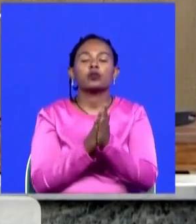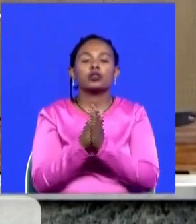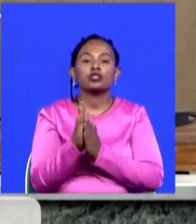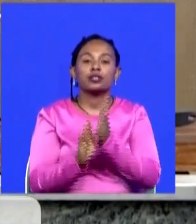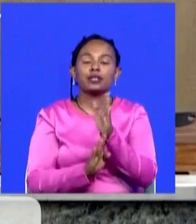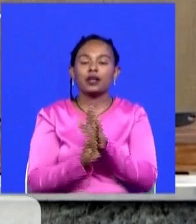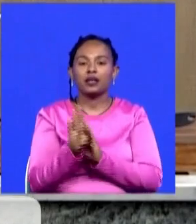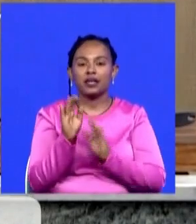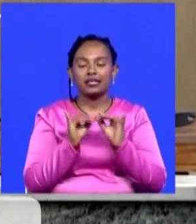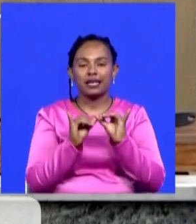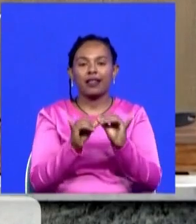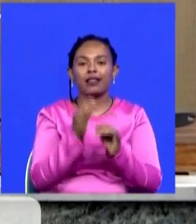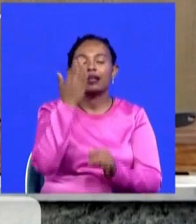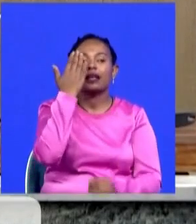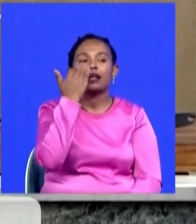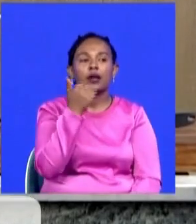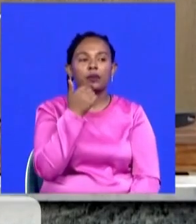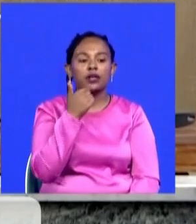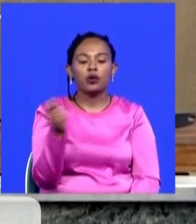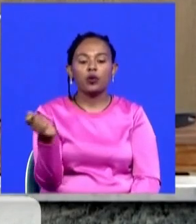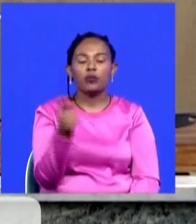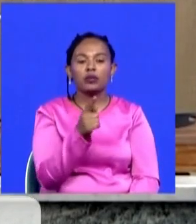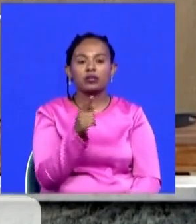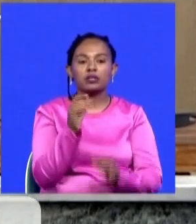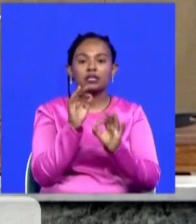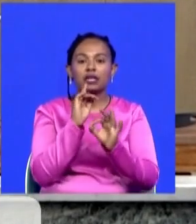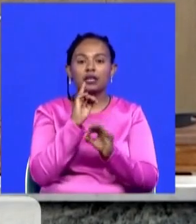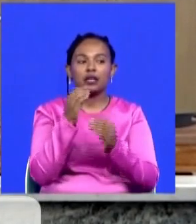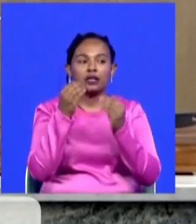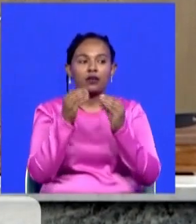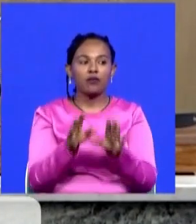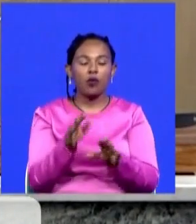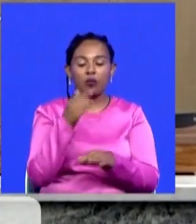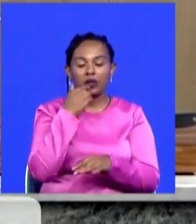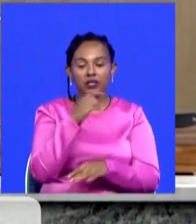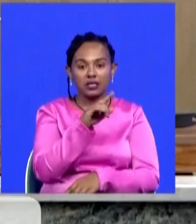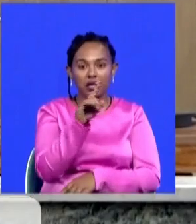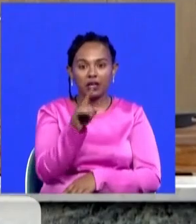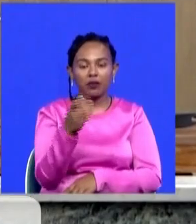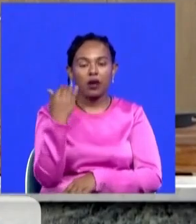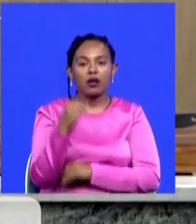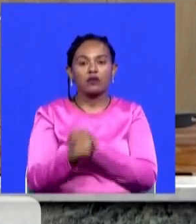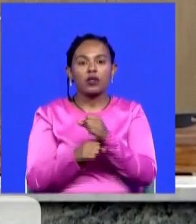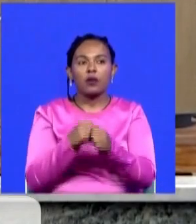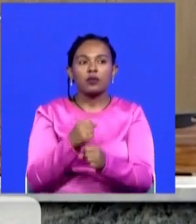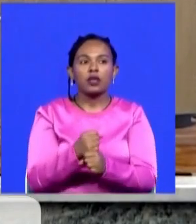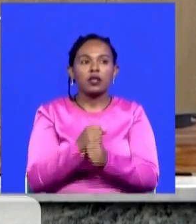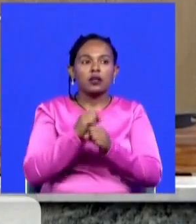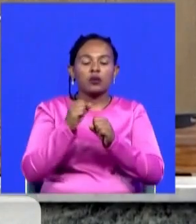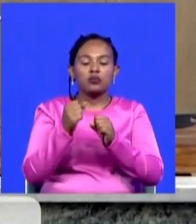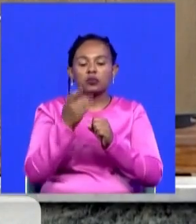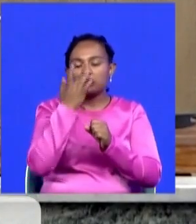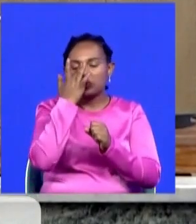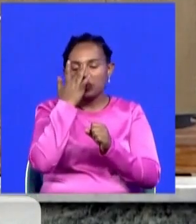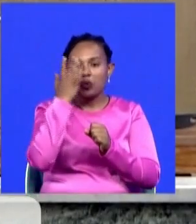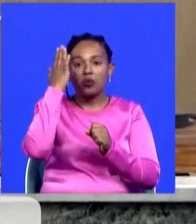ሲሄድ ለምንድን ነው ምርጥ ዘር የጠፋው? ሀገርኛ ዘሮች ለምን ጠፉ ስንል ባለፉት አመታት በለሆሳስ